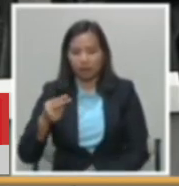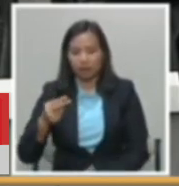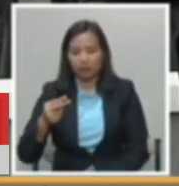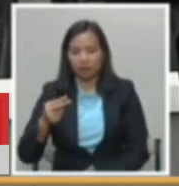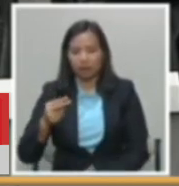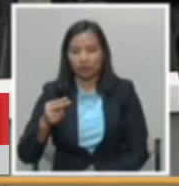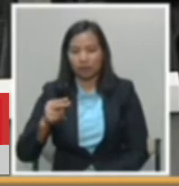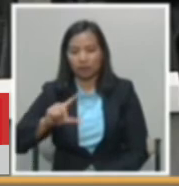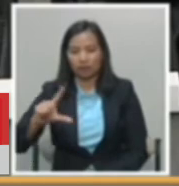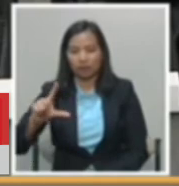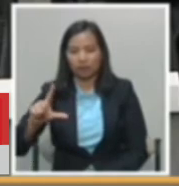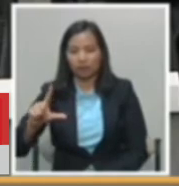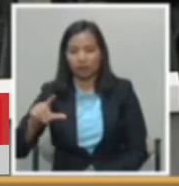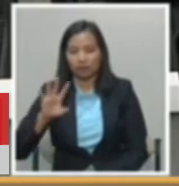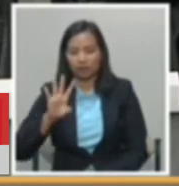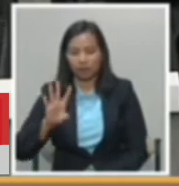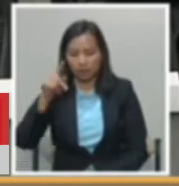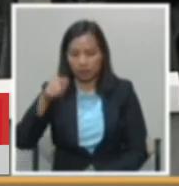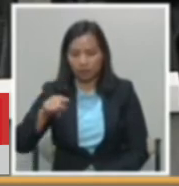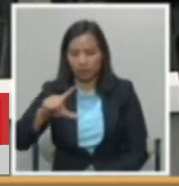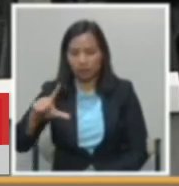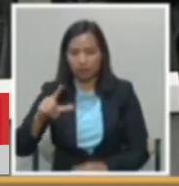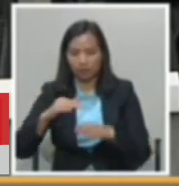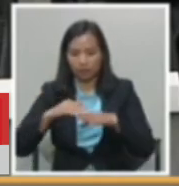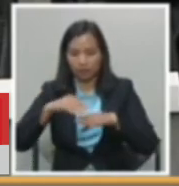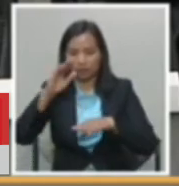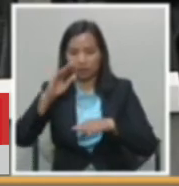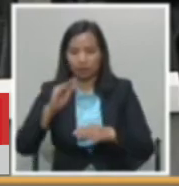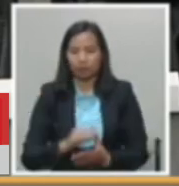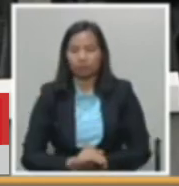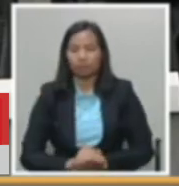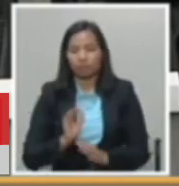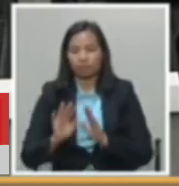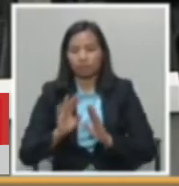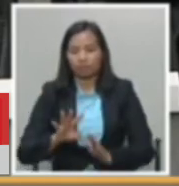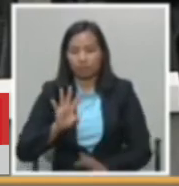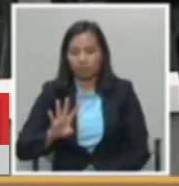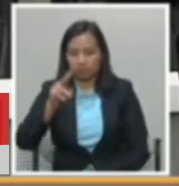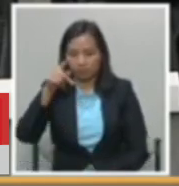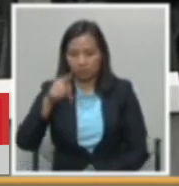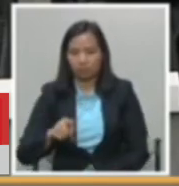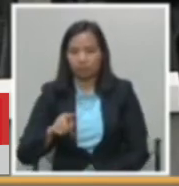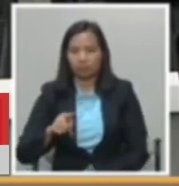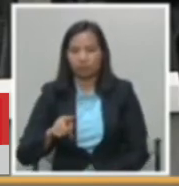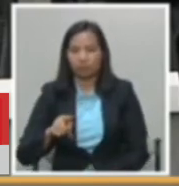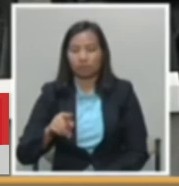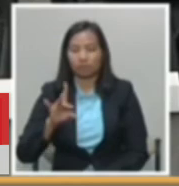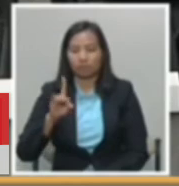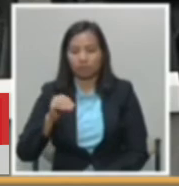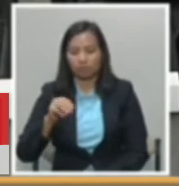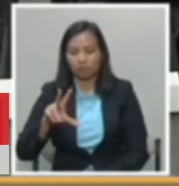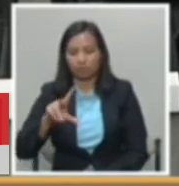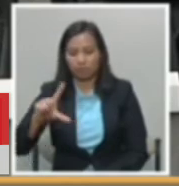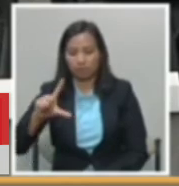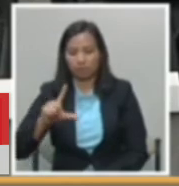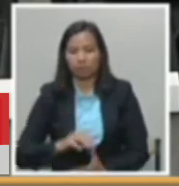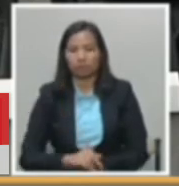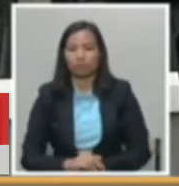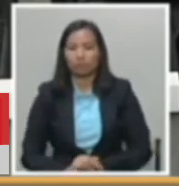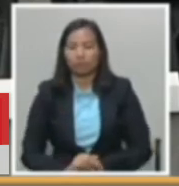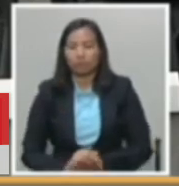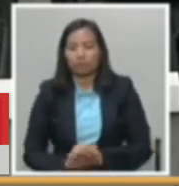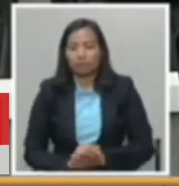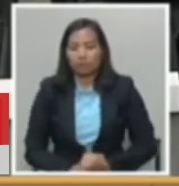ล้านบาทมากกว่าเดิมไปอีกประมาณ 4,783 ล้านบาทนะครับเพราะฉะ